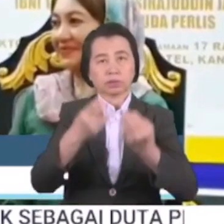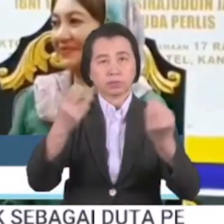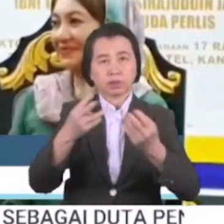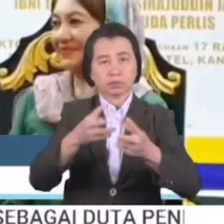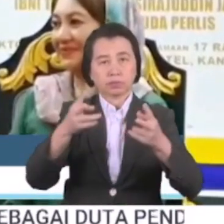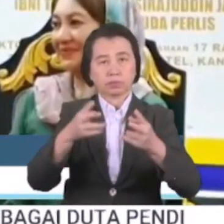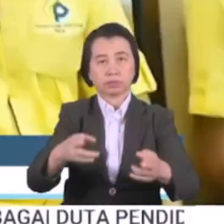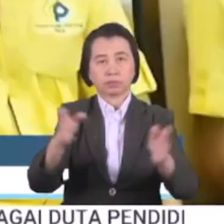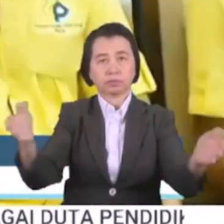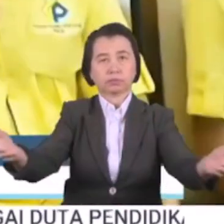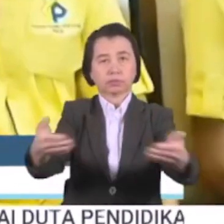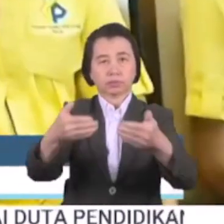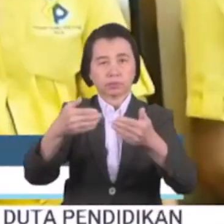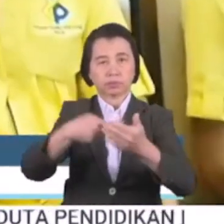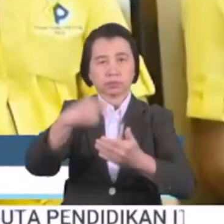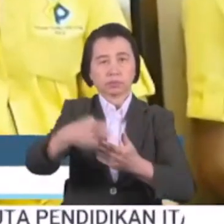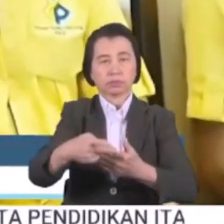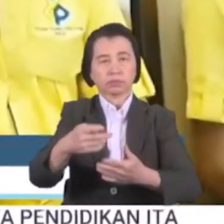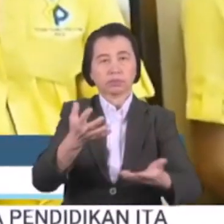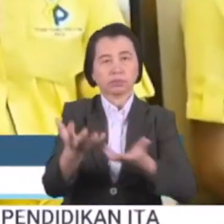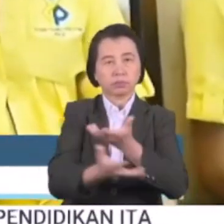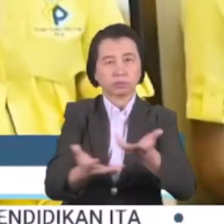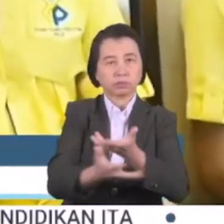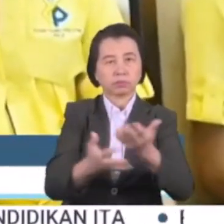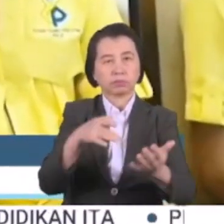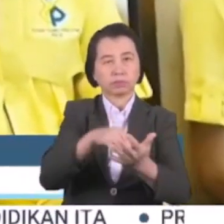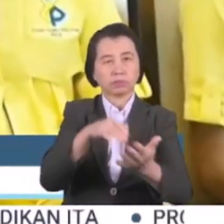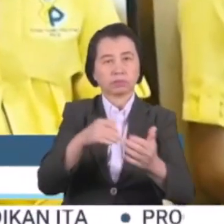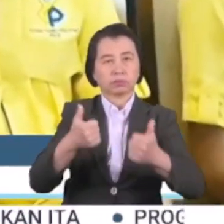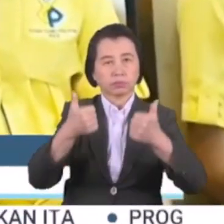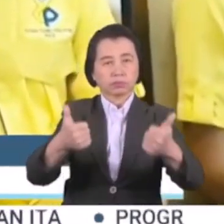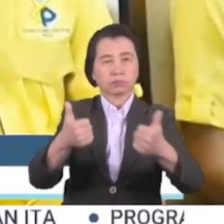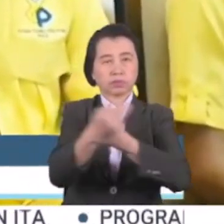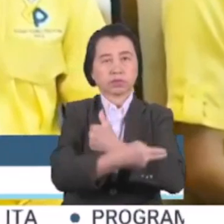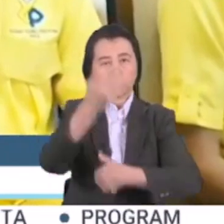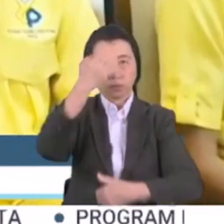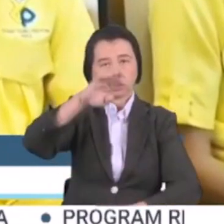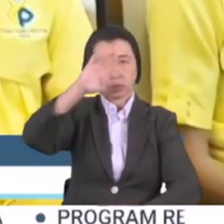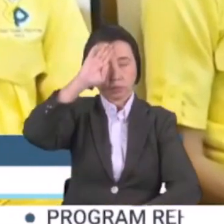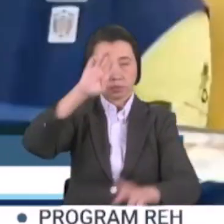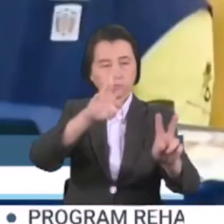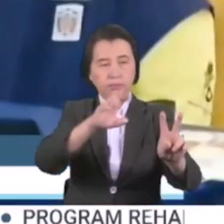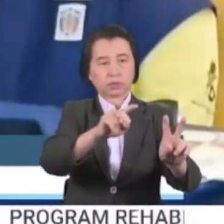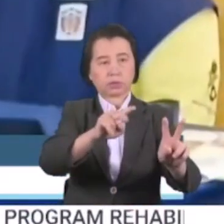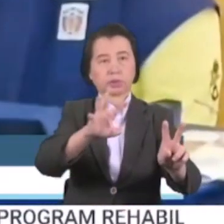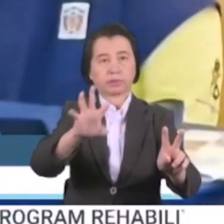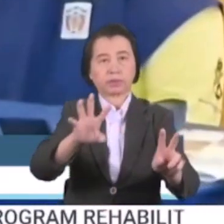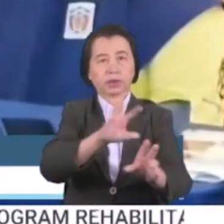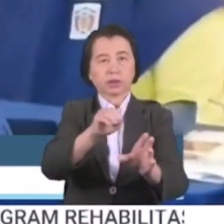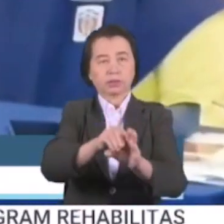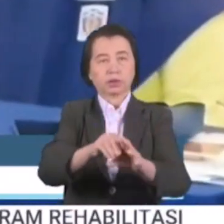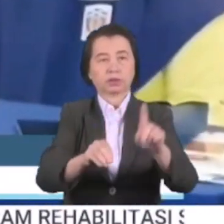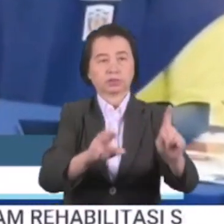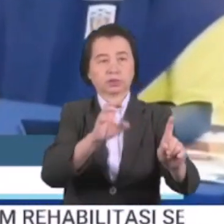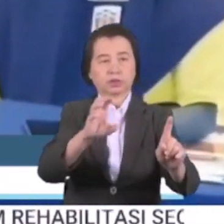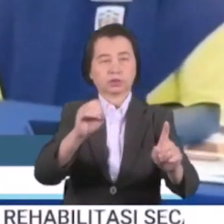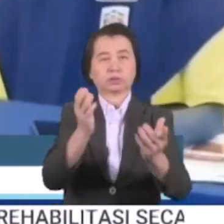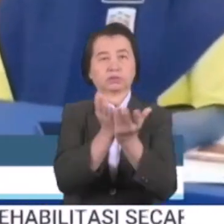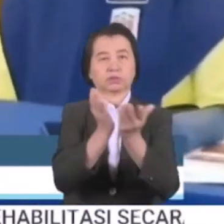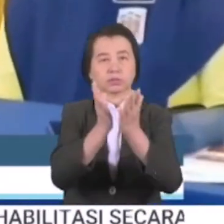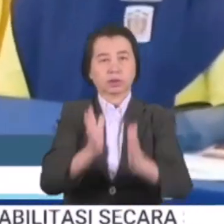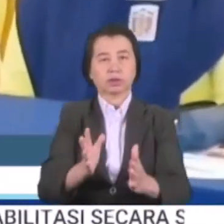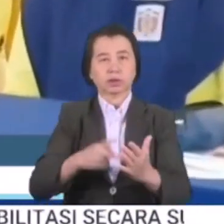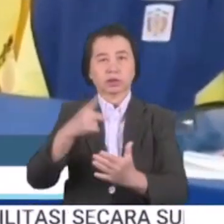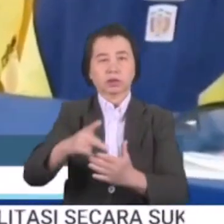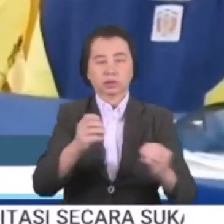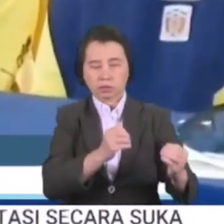majlis perasmian penutup Program Orientasi Pembelajaran Cemerlang Negeri Perlis 2024 melibatkan 100 pelajar.